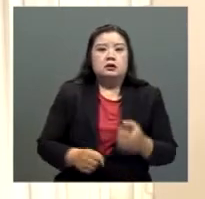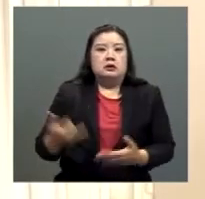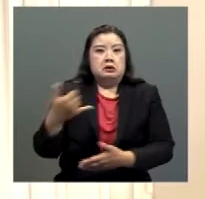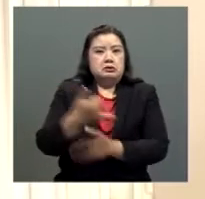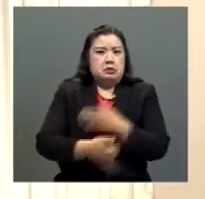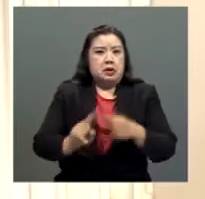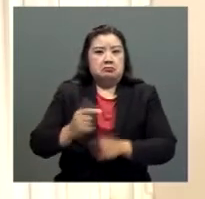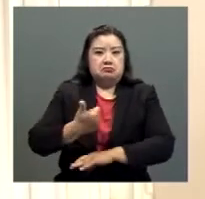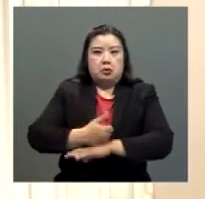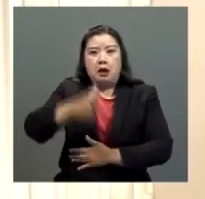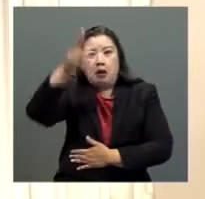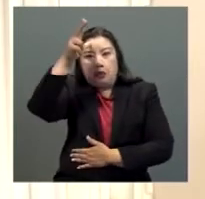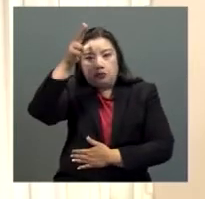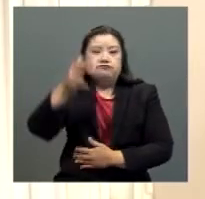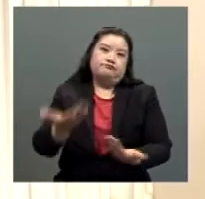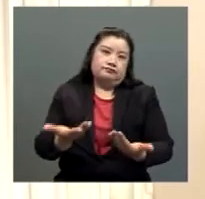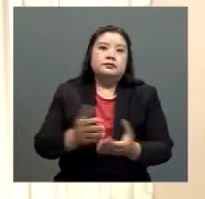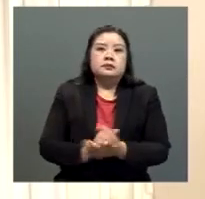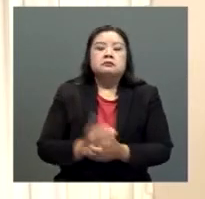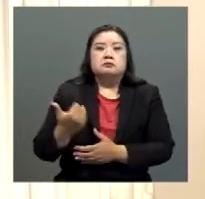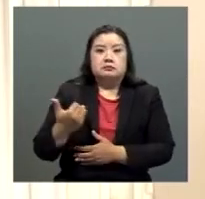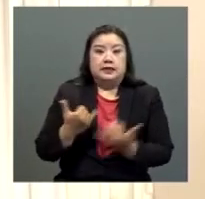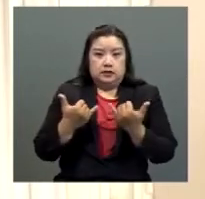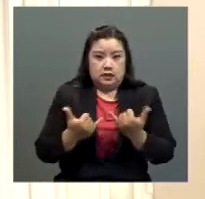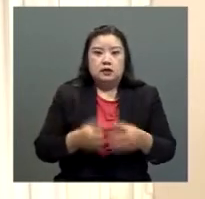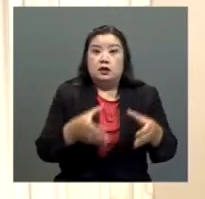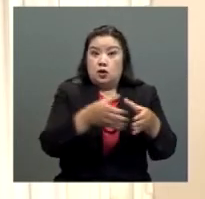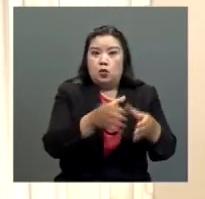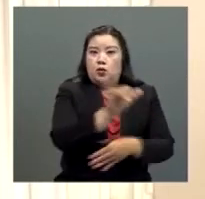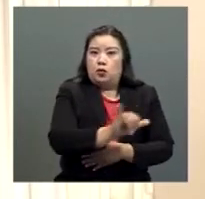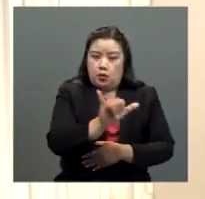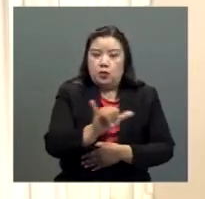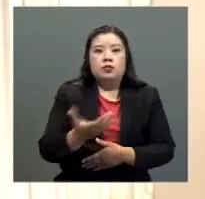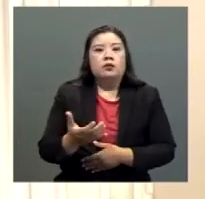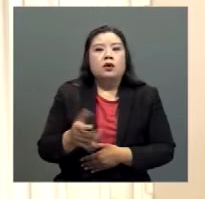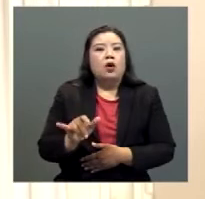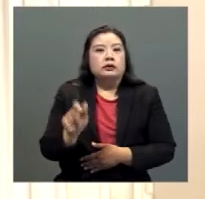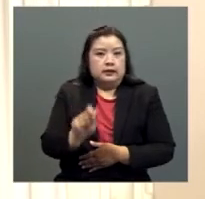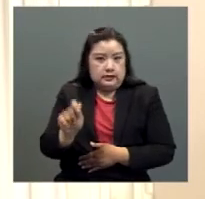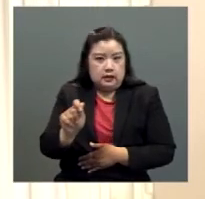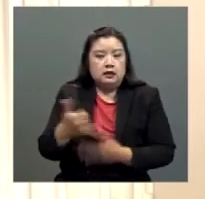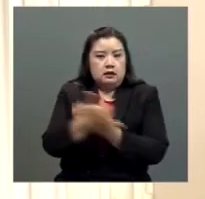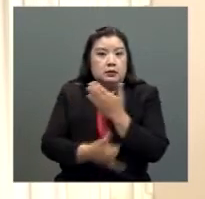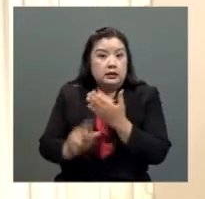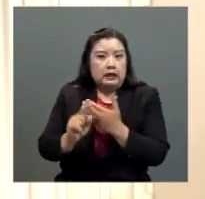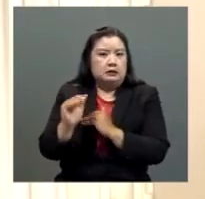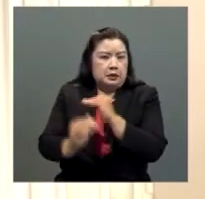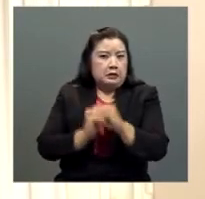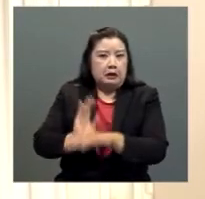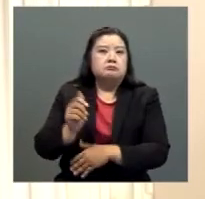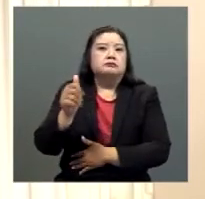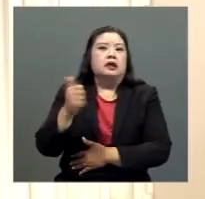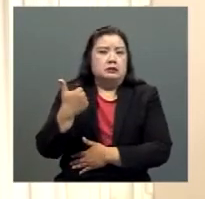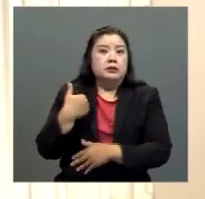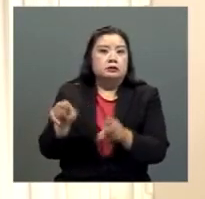จปัจจุบันหลายประเทศทั้งในภูมิภาคตะวันตกยุโรปและอื่นๆรวมถึงประเทศที่มีการพัฒนาสูงสุดก็มี